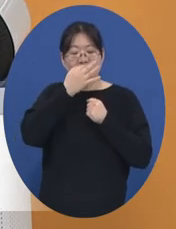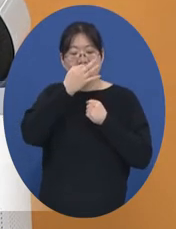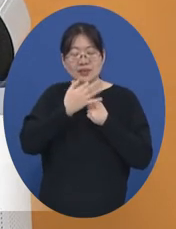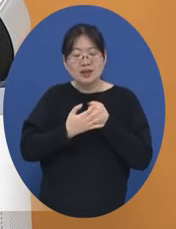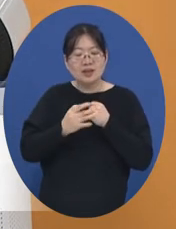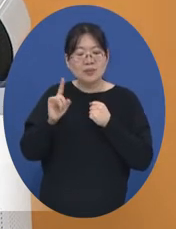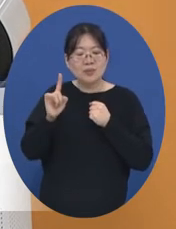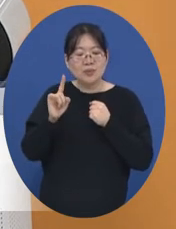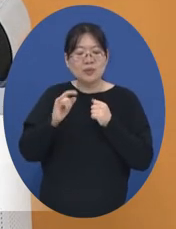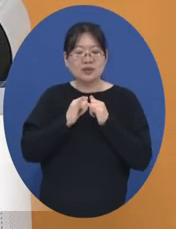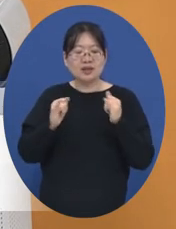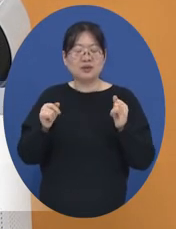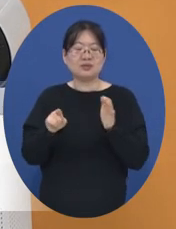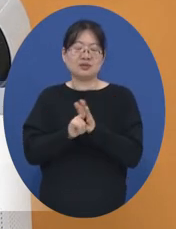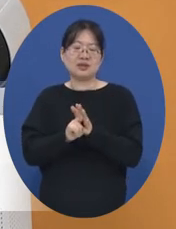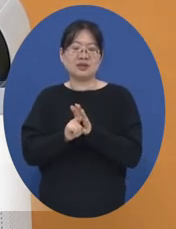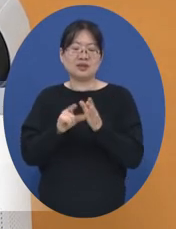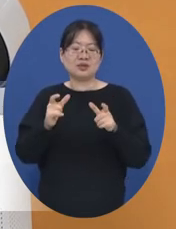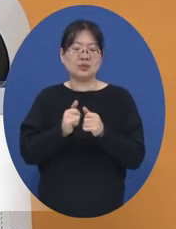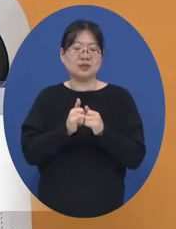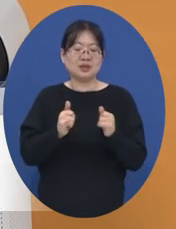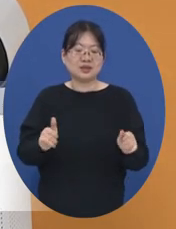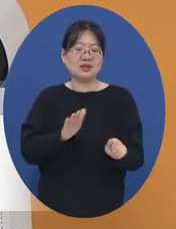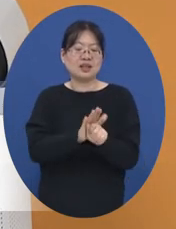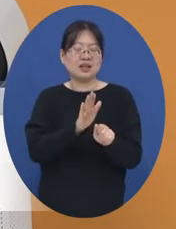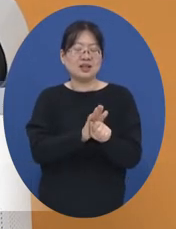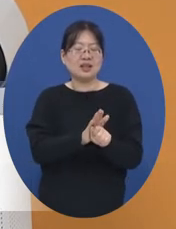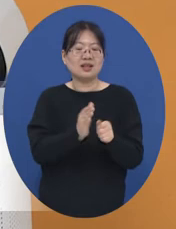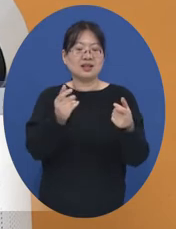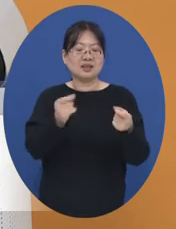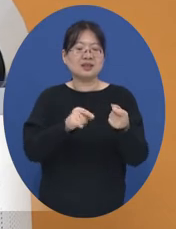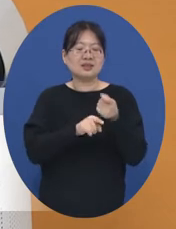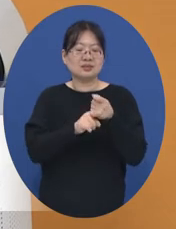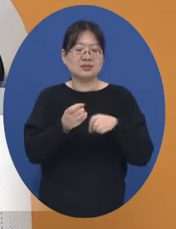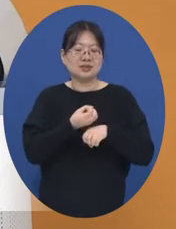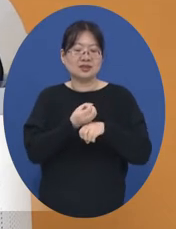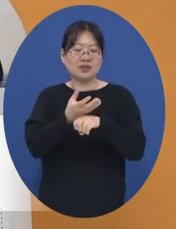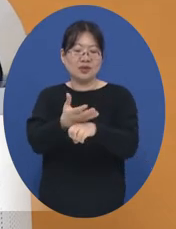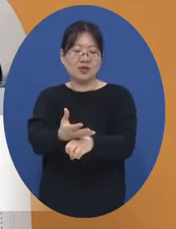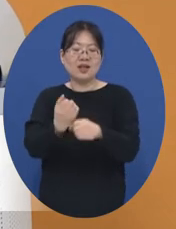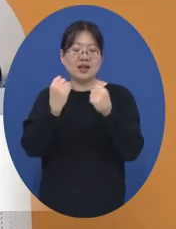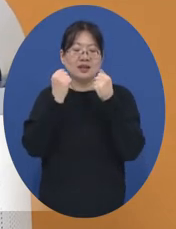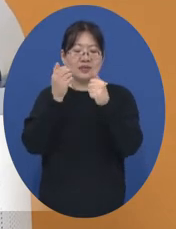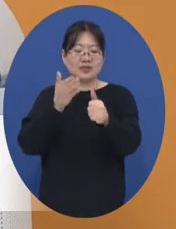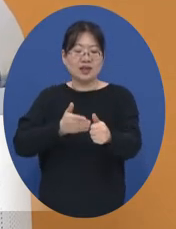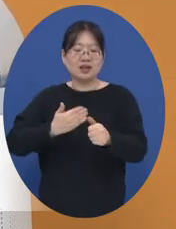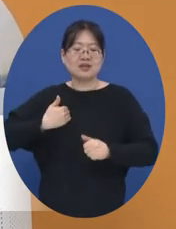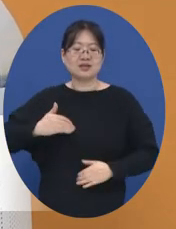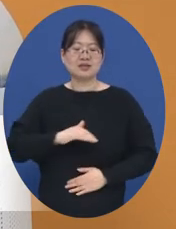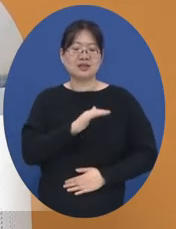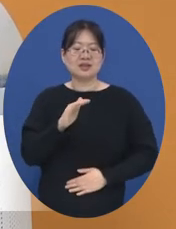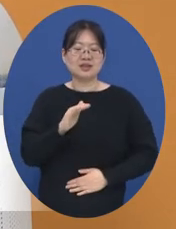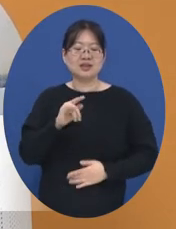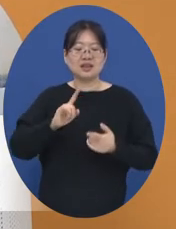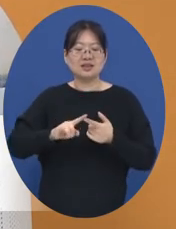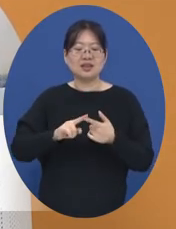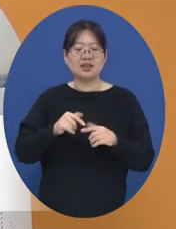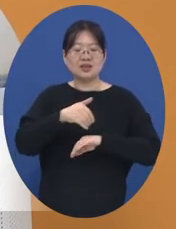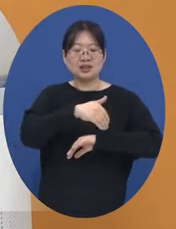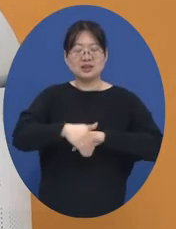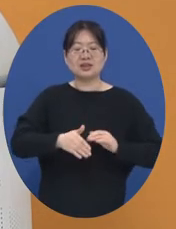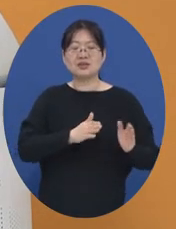힘든 그분들을 위해서 우리 도민들이 응원한다는 그런 메시지를 드리고 힘내시라고 저희들이 이런